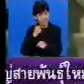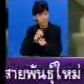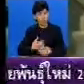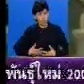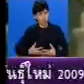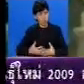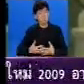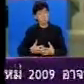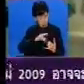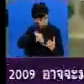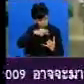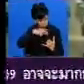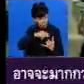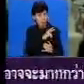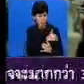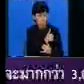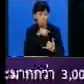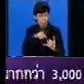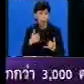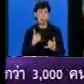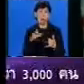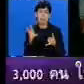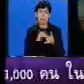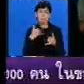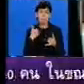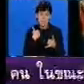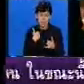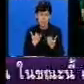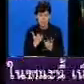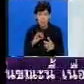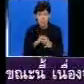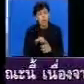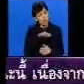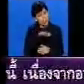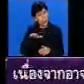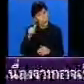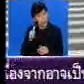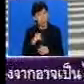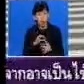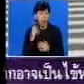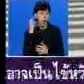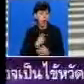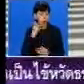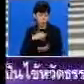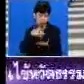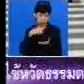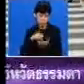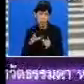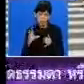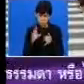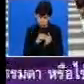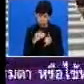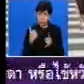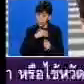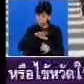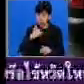ตั้งครรภ์ก็เข้ารับการตรวจที่โรงพยาบาลก็พบว่าติดเชื้อเช่นกันขณะนี้อาการทรงตัวทั้งนี้ฮ่องกงก็มีรายงานผู้ติดเชื้อไข้หวัดใ